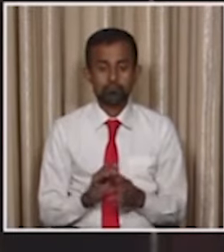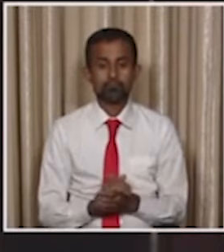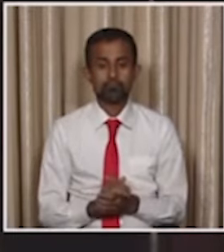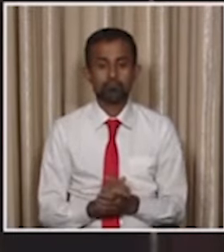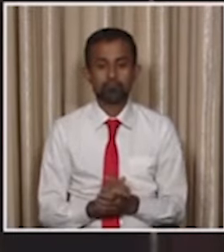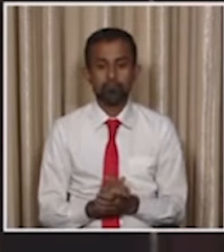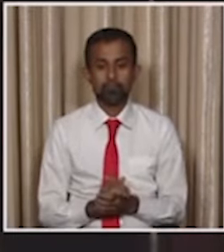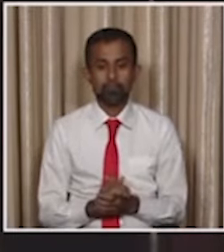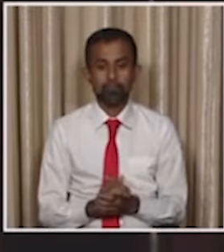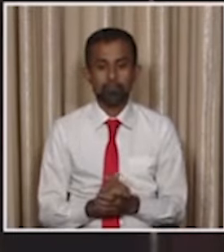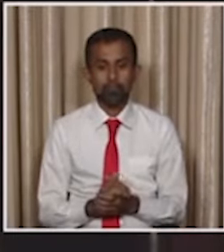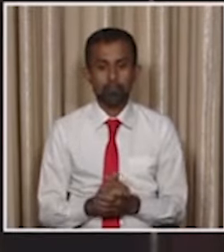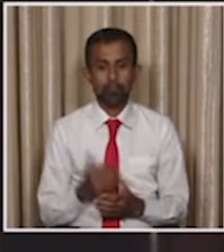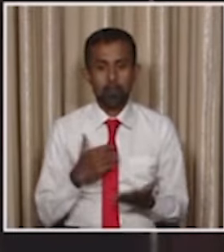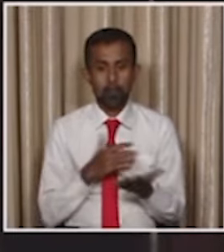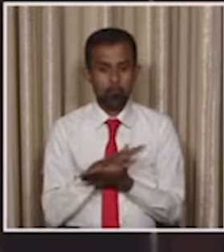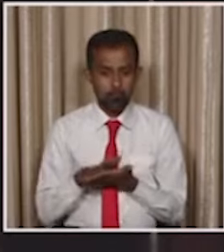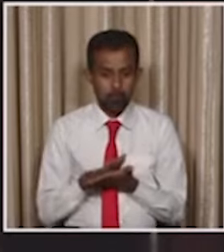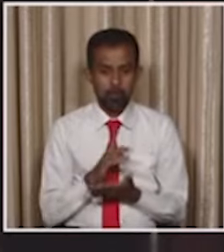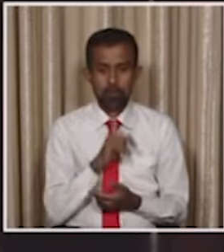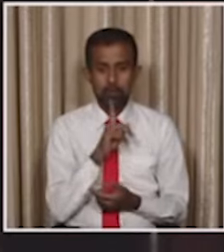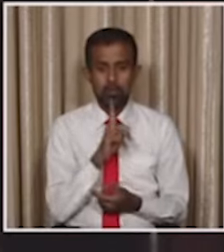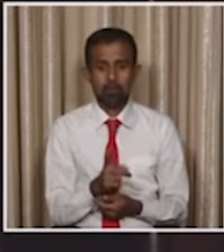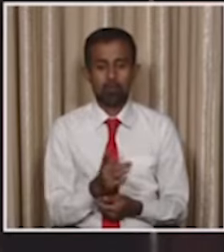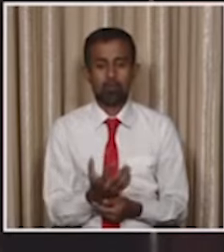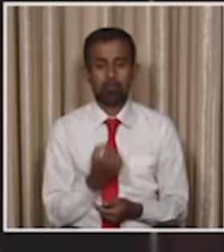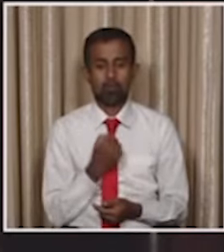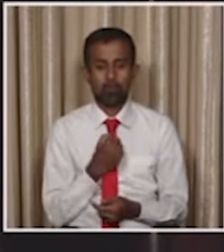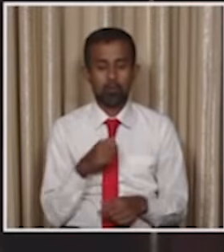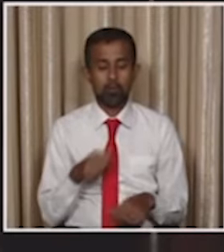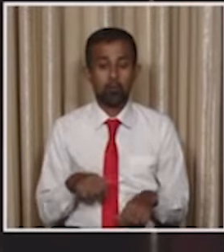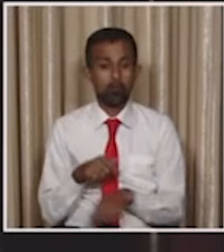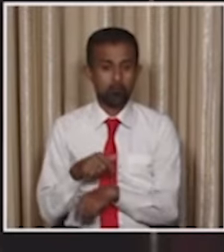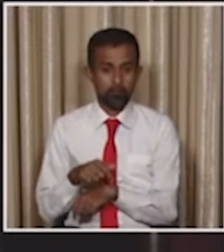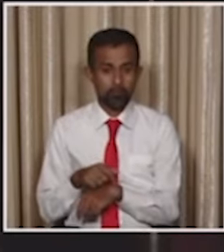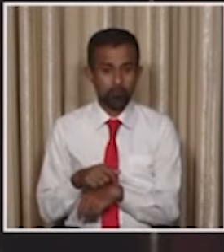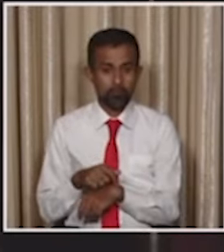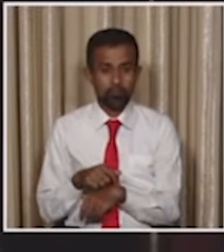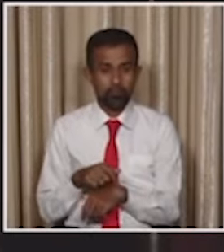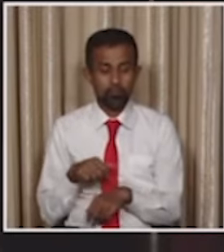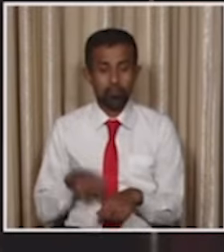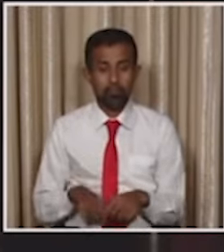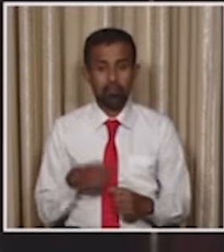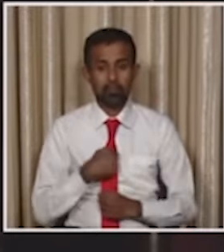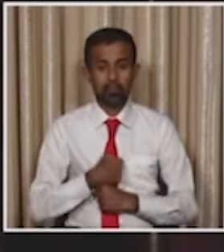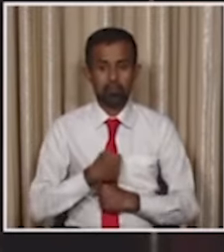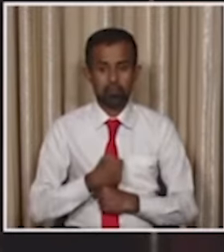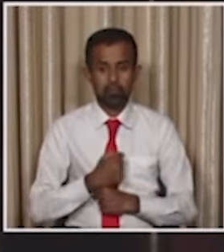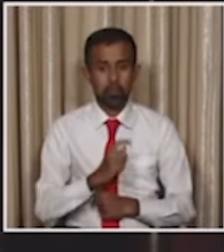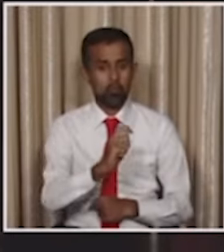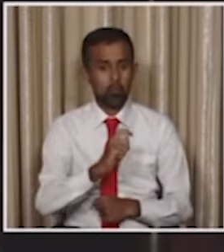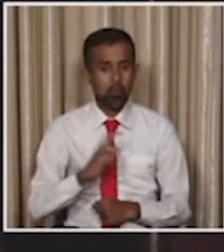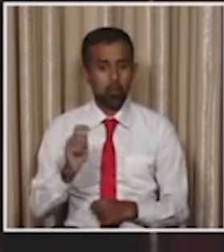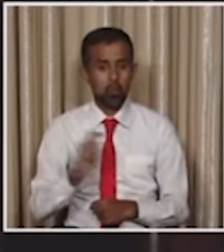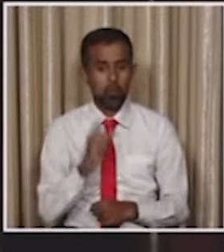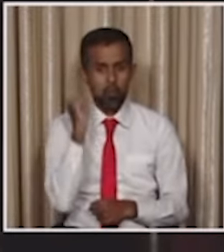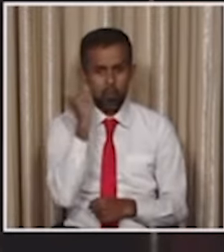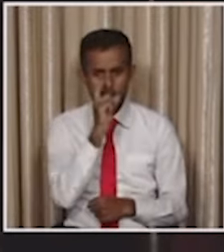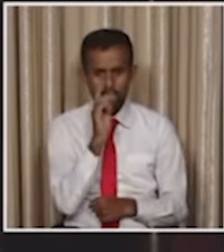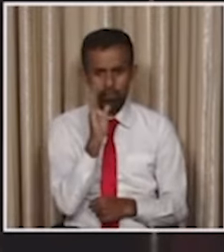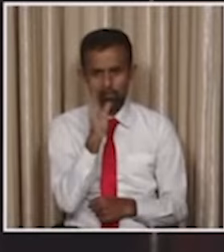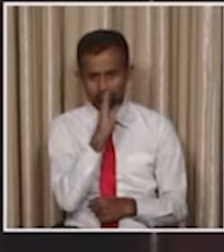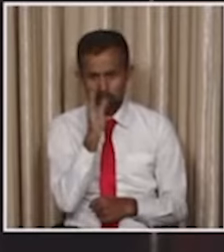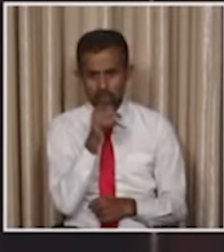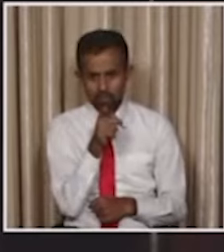සභාපතිතුමනි, අප පැහැදිලිවම කියන්නට ඕනේ මේ වෙලාවේදී මේ ආණ්ඩුව ආදායම් සොයන මුවාවෙන්ද